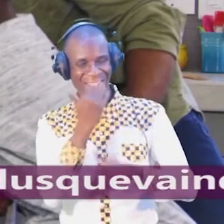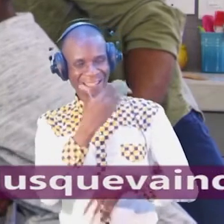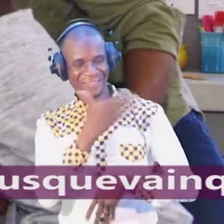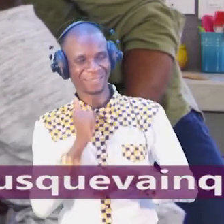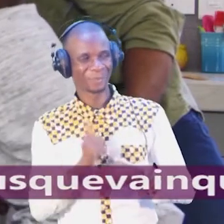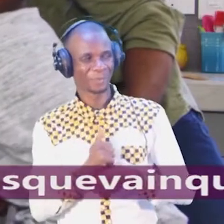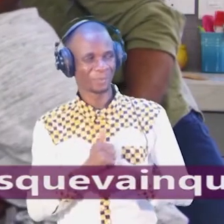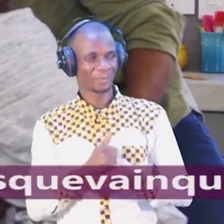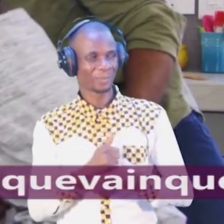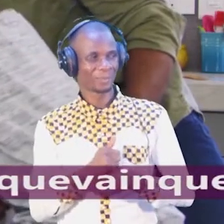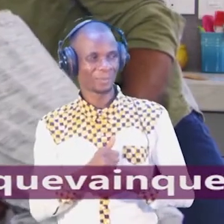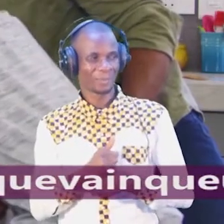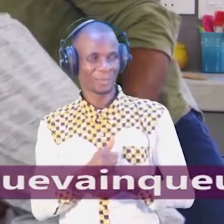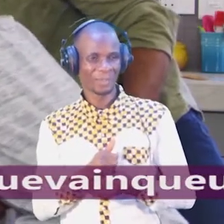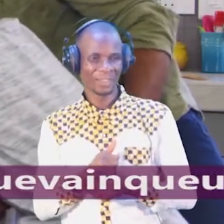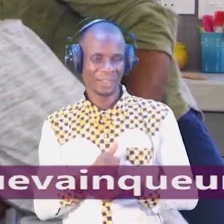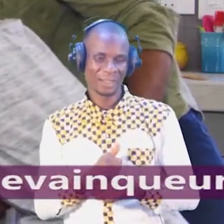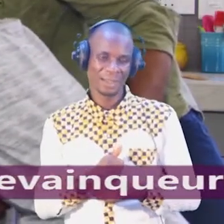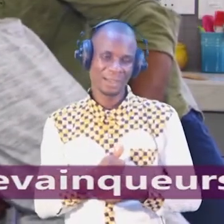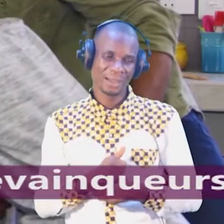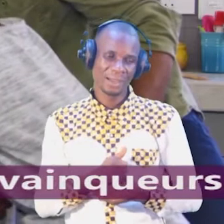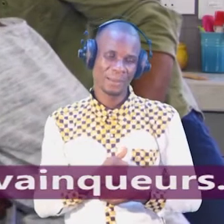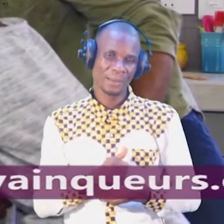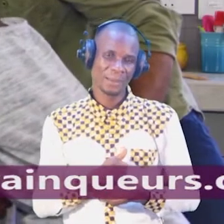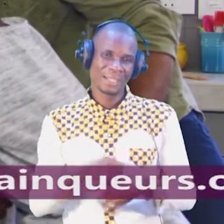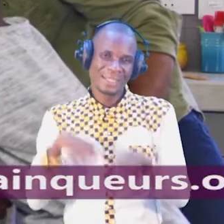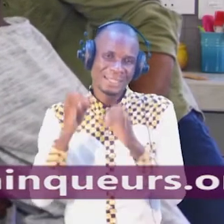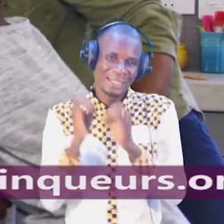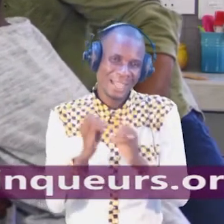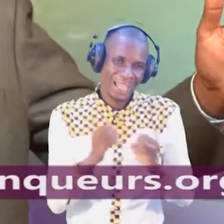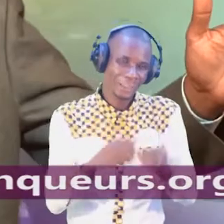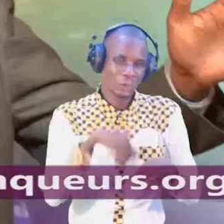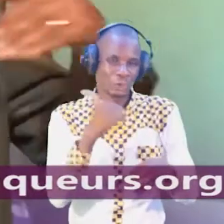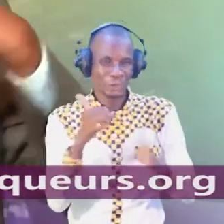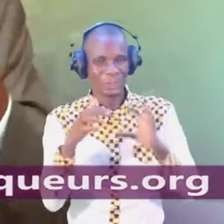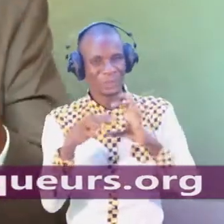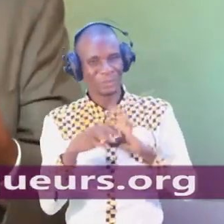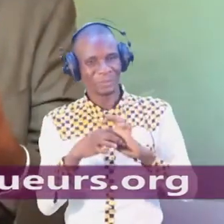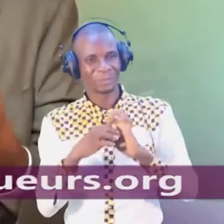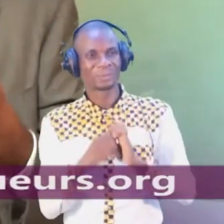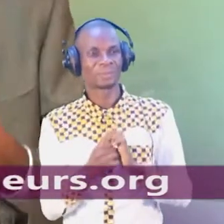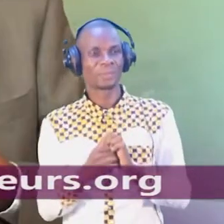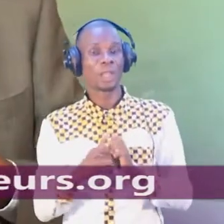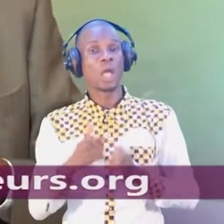Boyokani ya bana na baboti ezali penza boyokani ya liboso mpe ya ntina oyo tosengeli kozwa